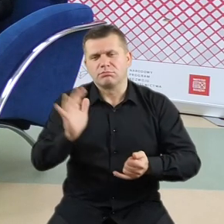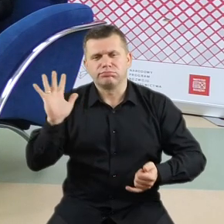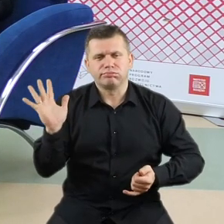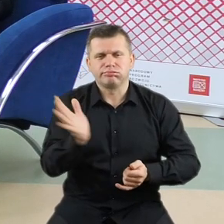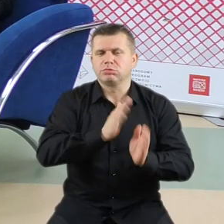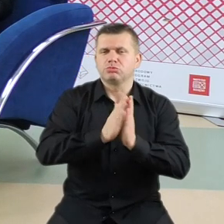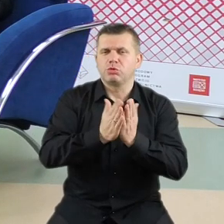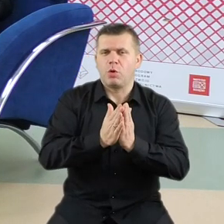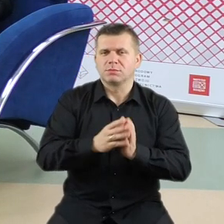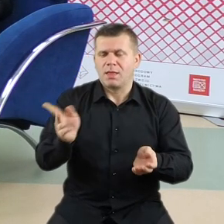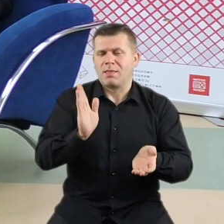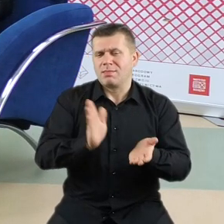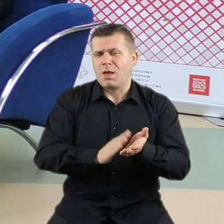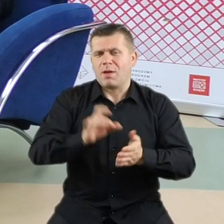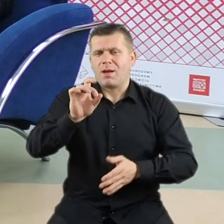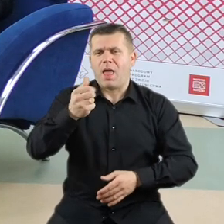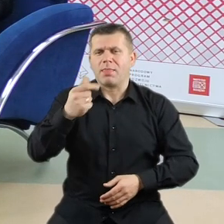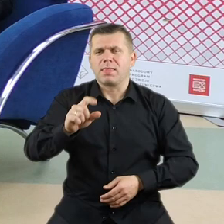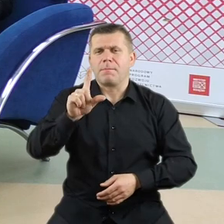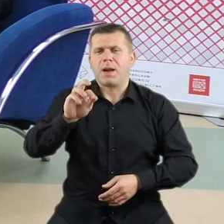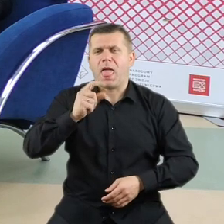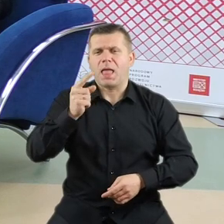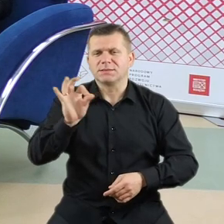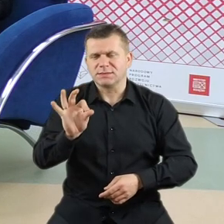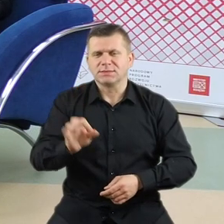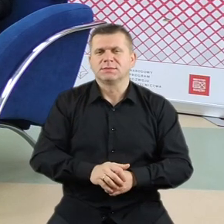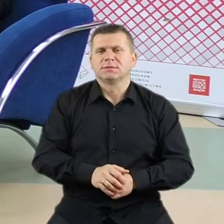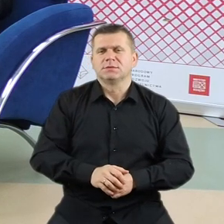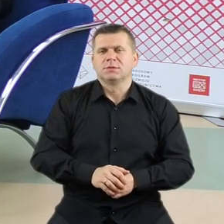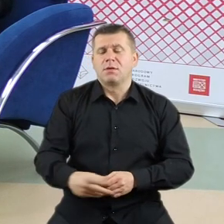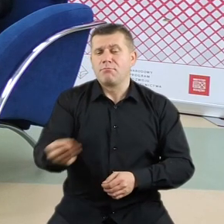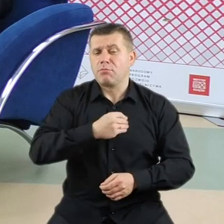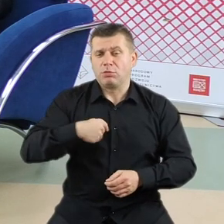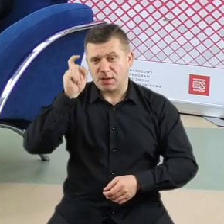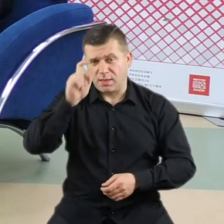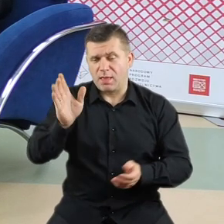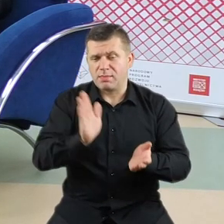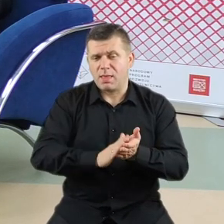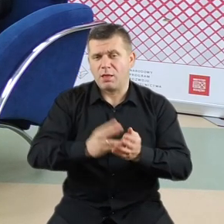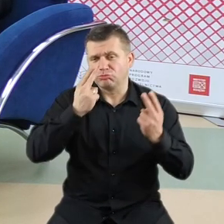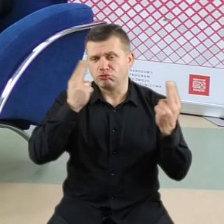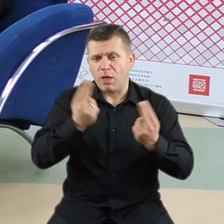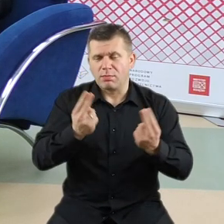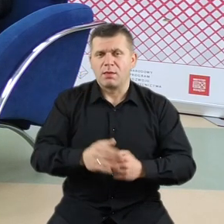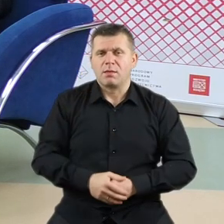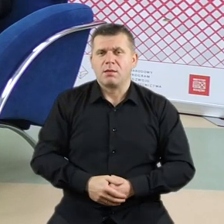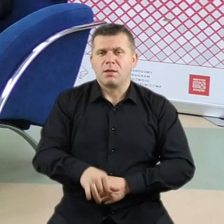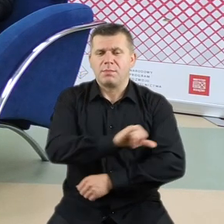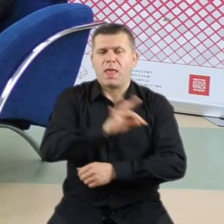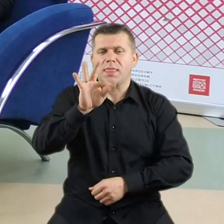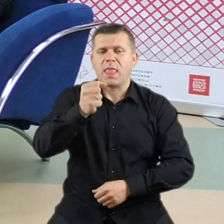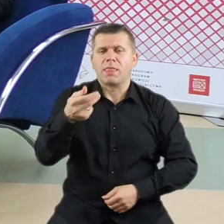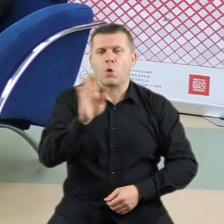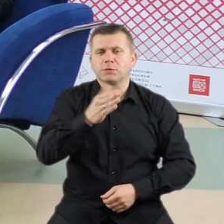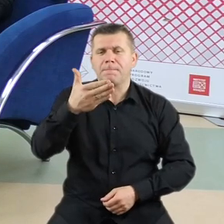książek, laureatką m.in. Nagrody Grand Press, Śląskiego Wawrzynu Literackiego i Polsko-Niemieckiej Nagrody Dziennikarskiej imienia